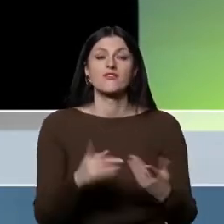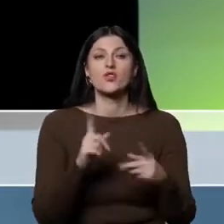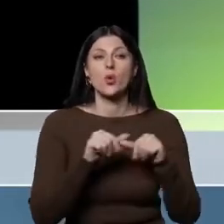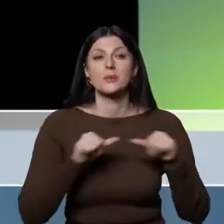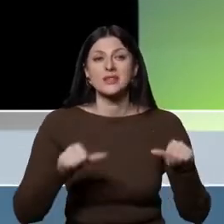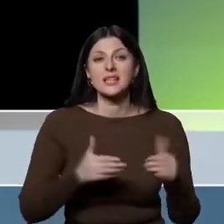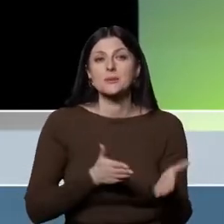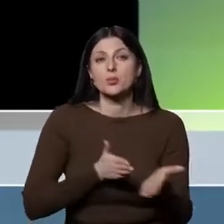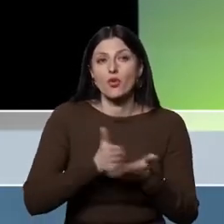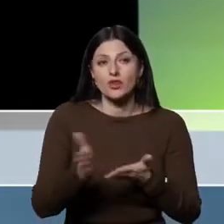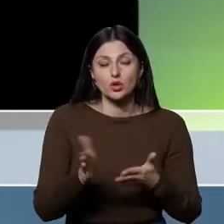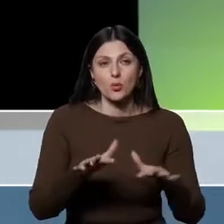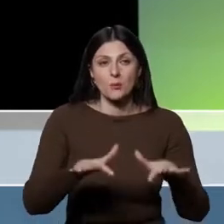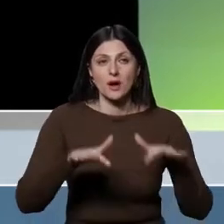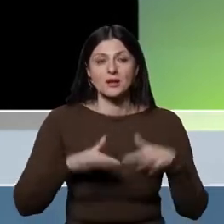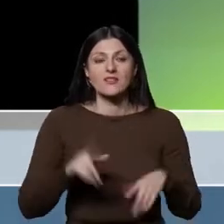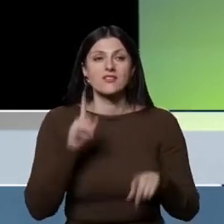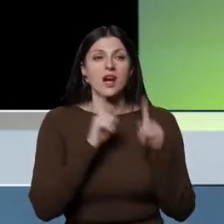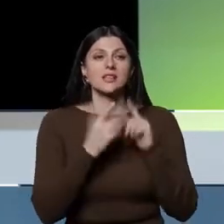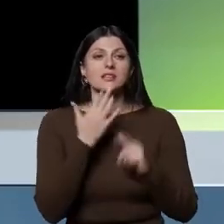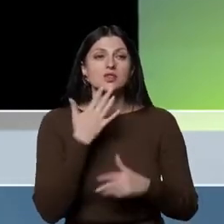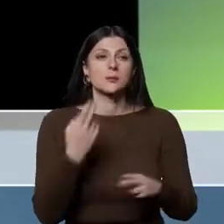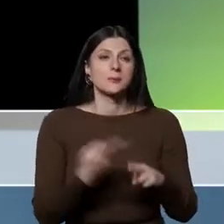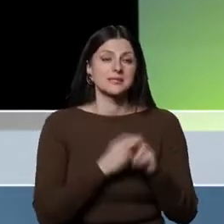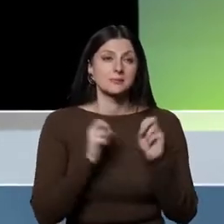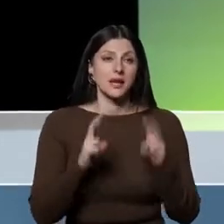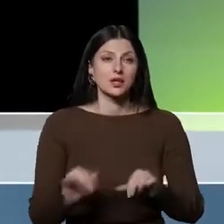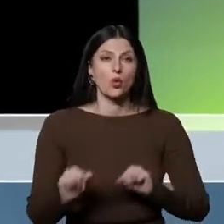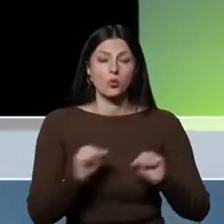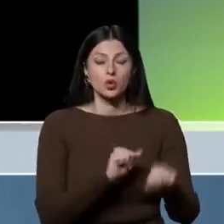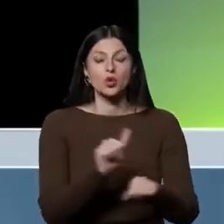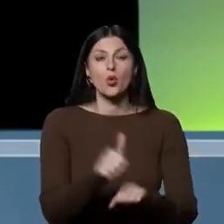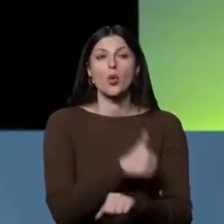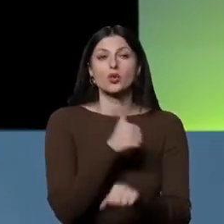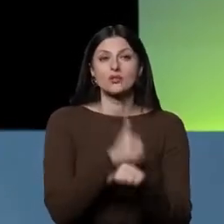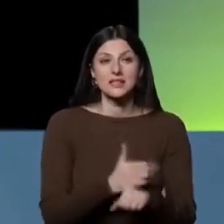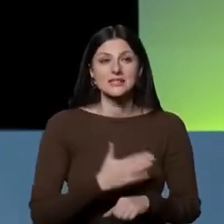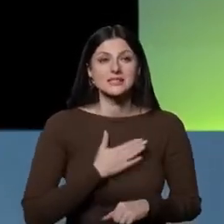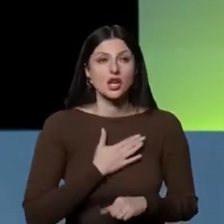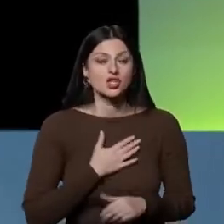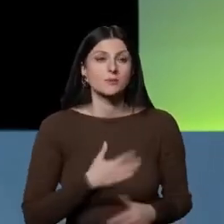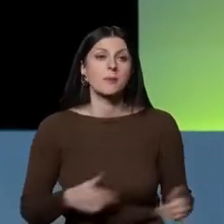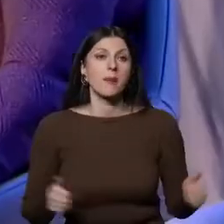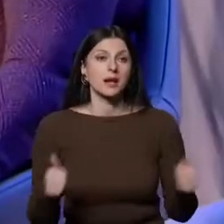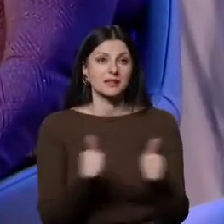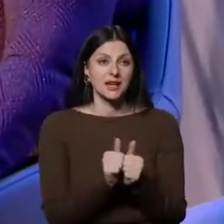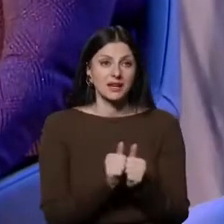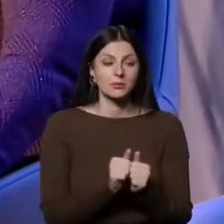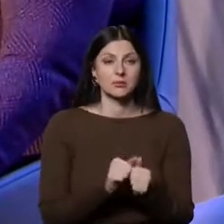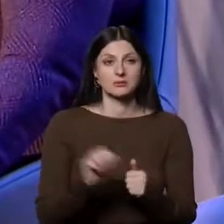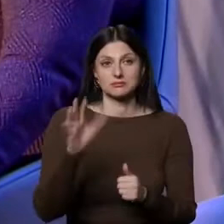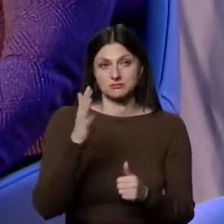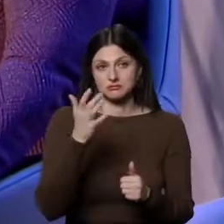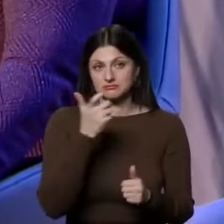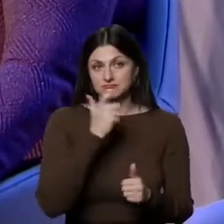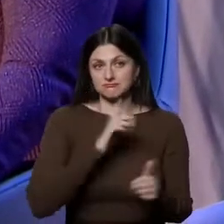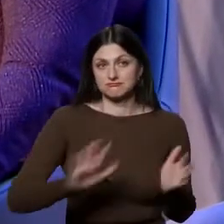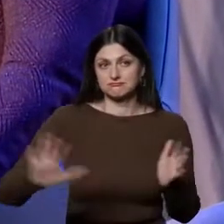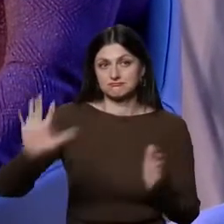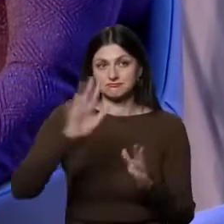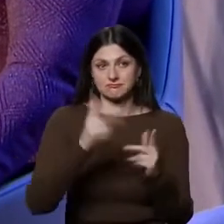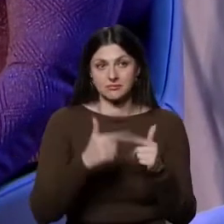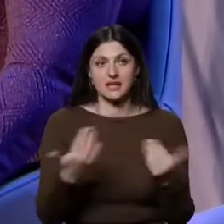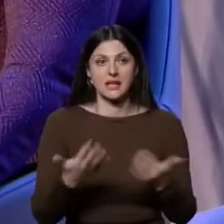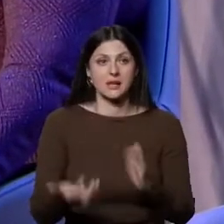профільному парламенту, в Раді національної безпеки та оборони, ну і головне з нашими партнерами західними, цивілізованими, які підтримують нашу